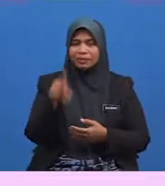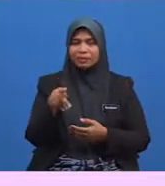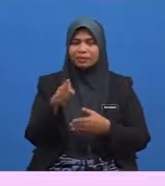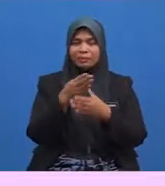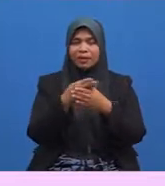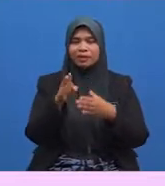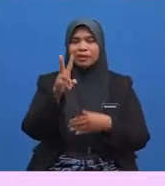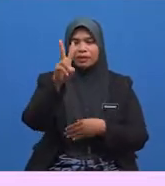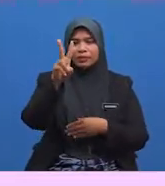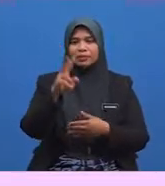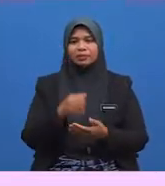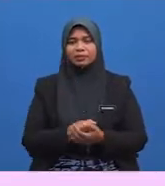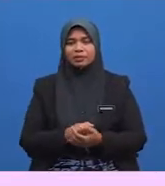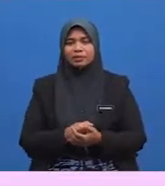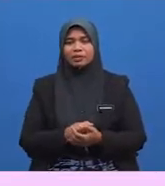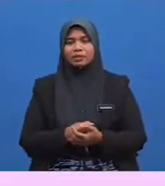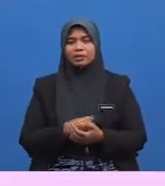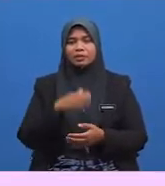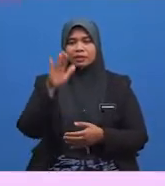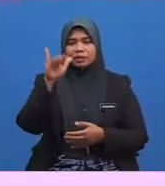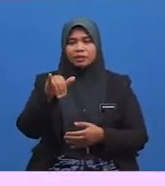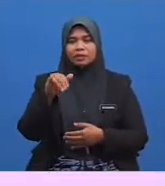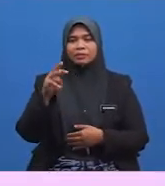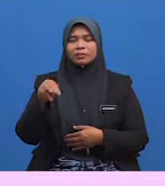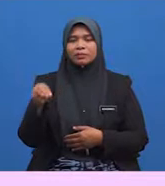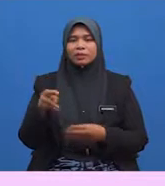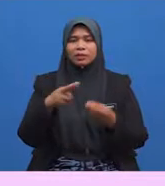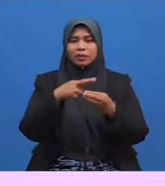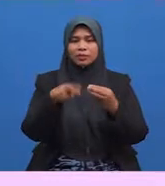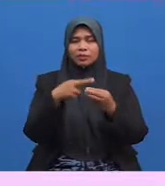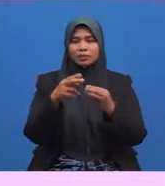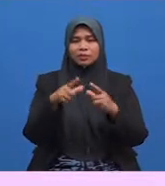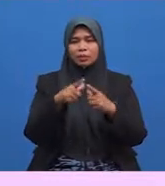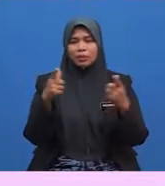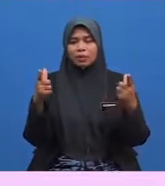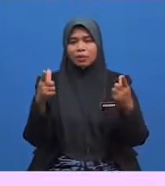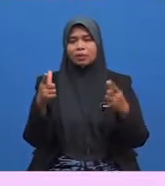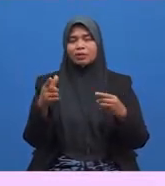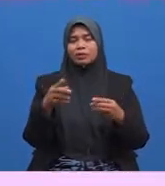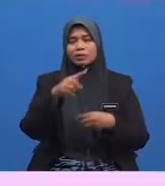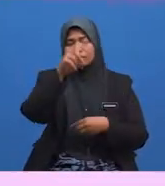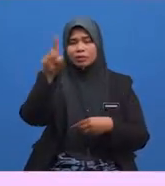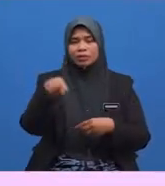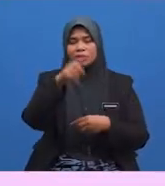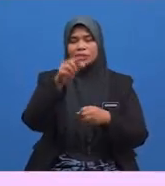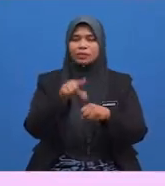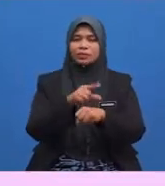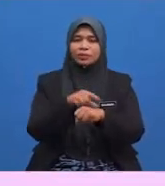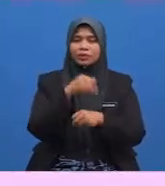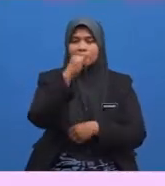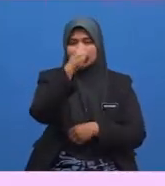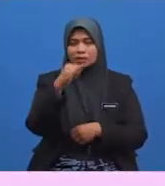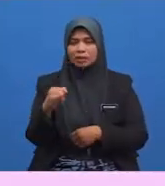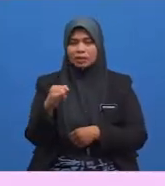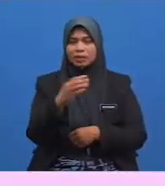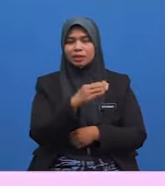perlu dibahagi 2? Ya, murid-murid, rumus luas bulatan menggunakan jejari